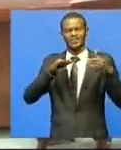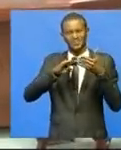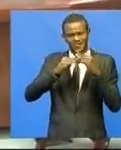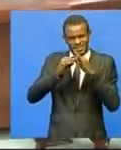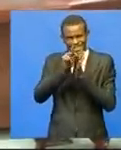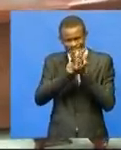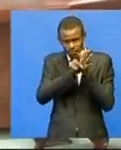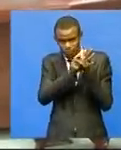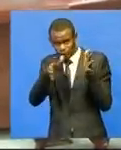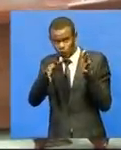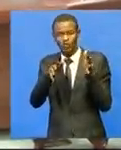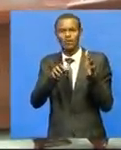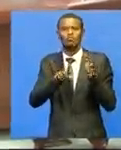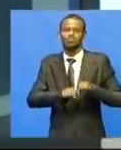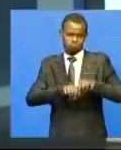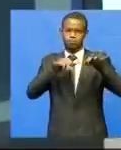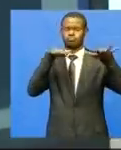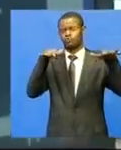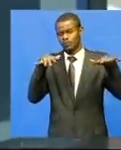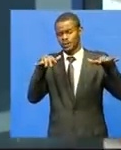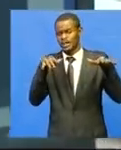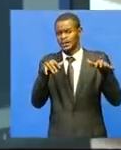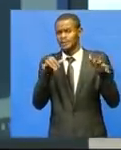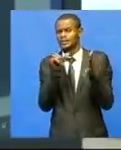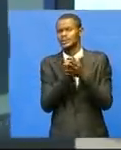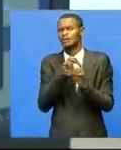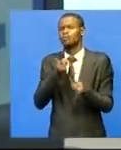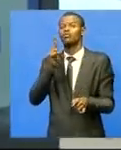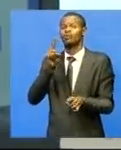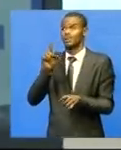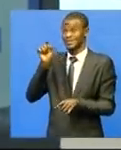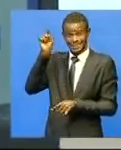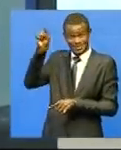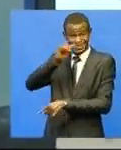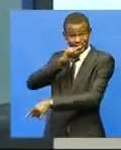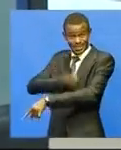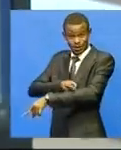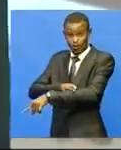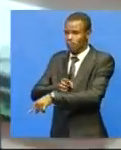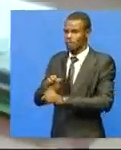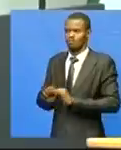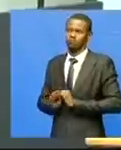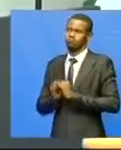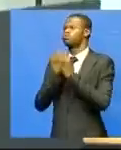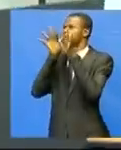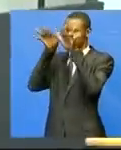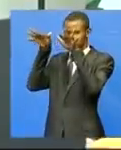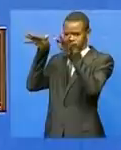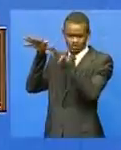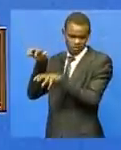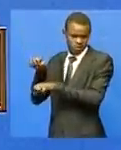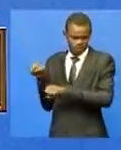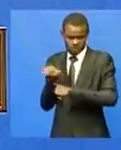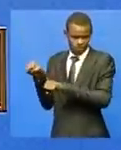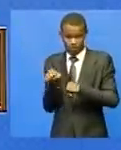force tectonique de l'éruption du Nyiragongo qui a été à la base des vagues et à la forte montée des eaux.